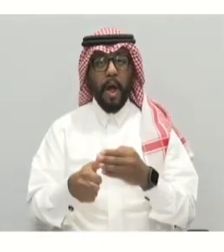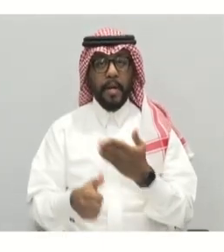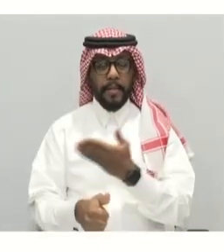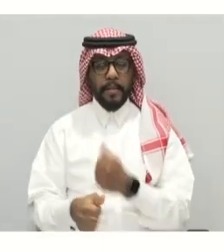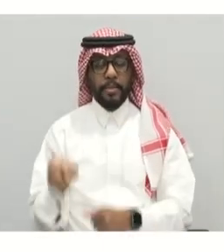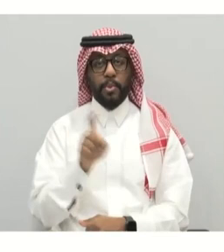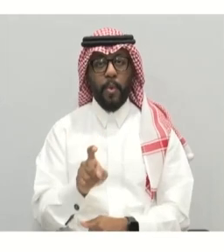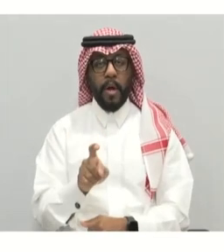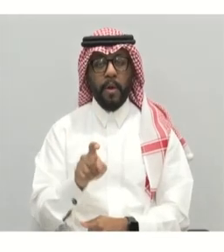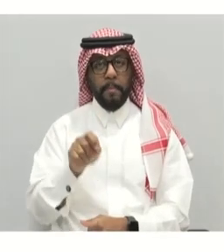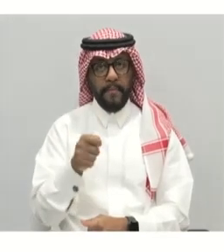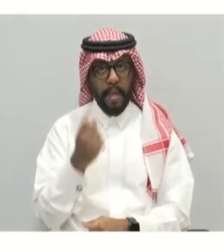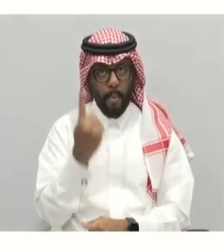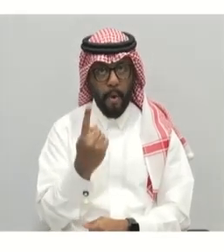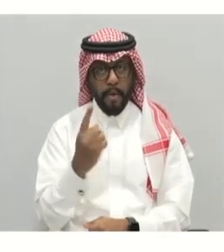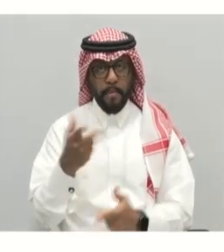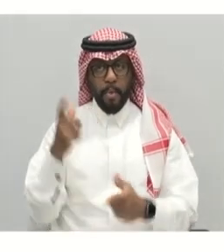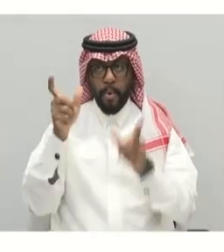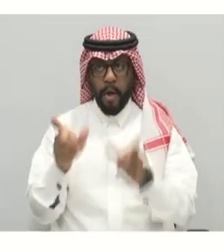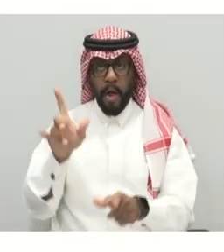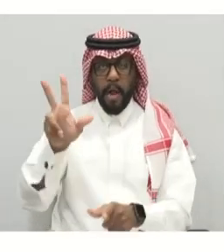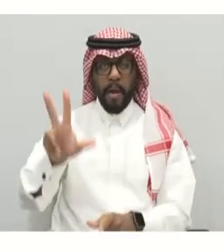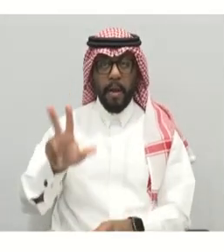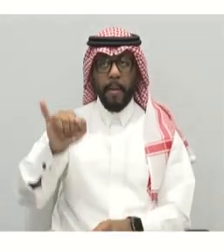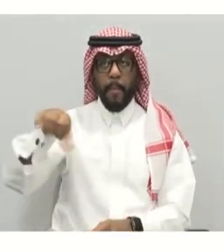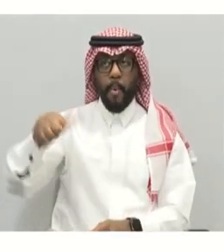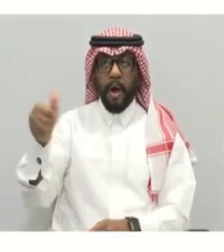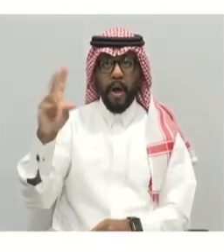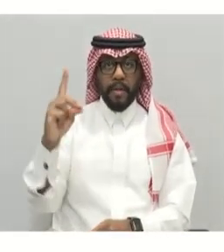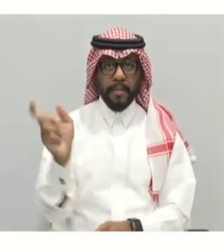السؤال يقول في المفتاح الاول من هو المواطن الصالح